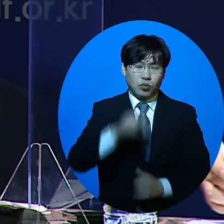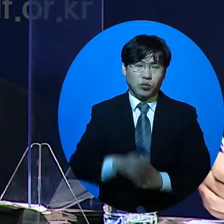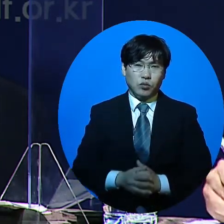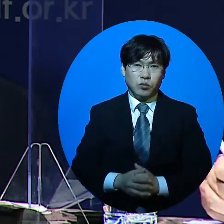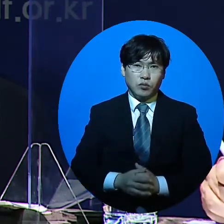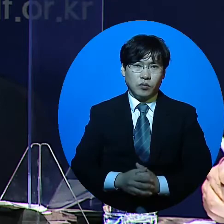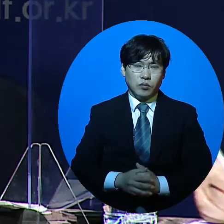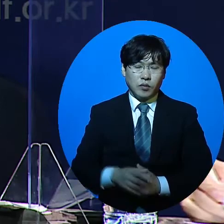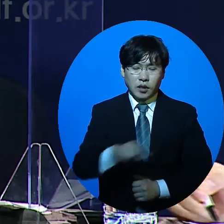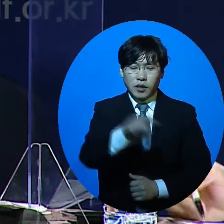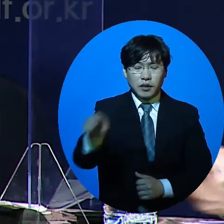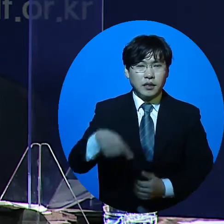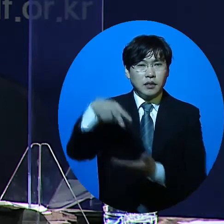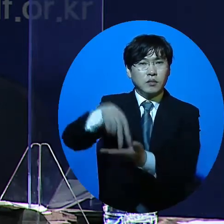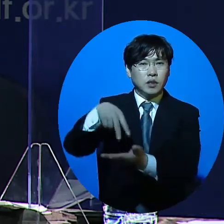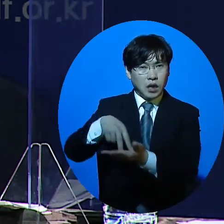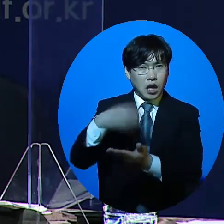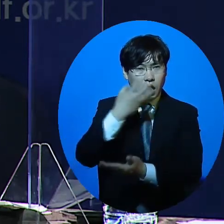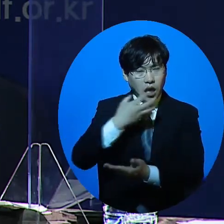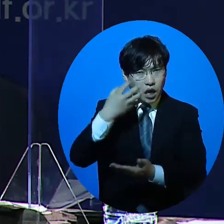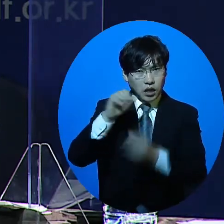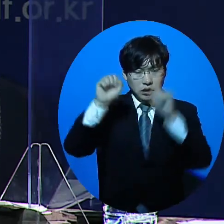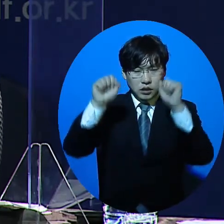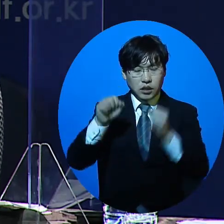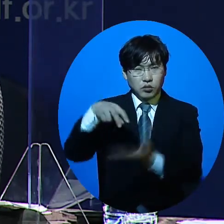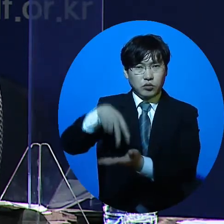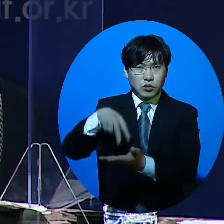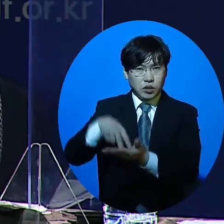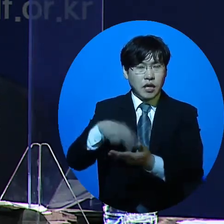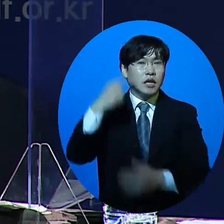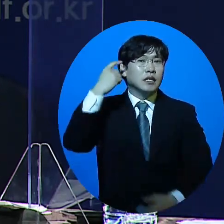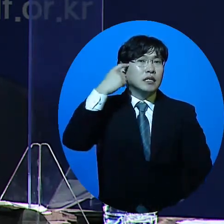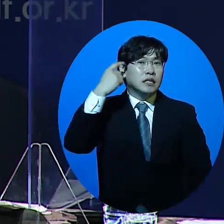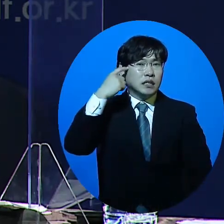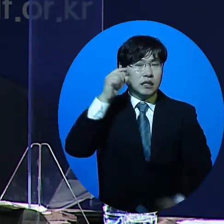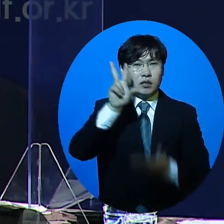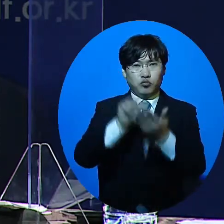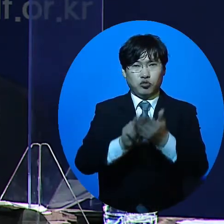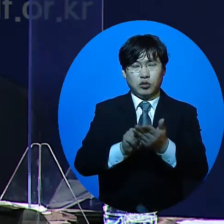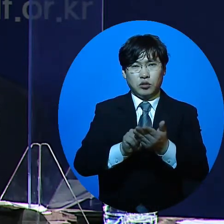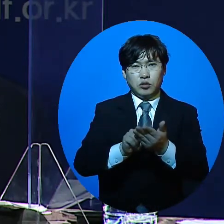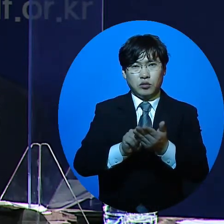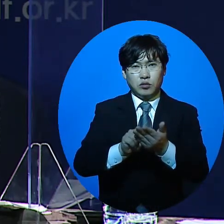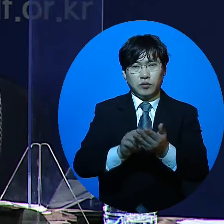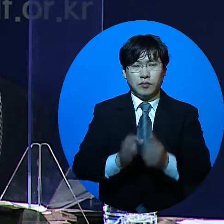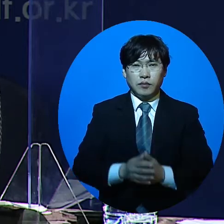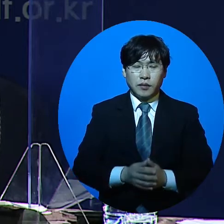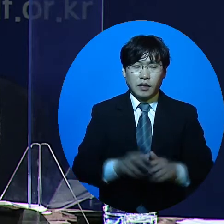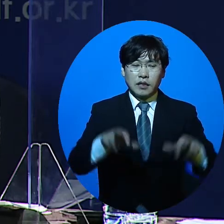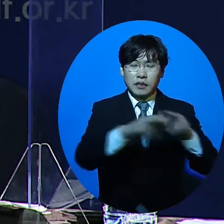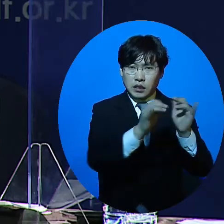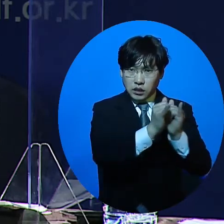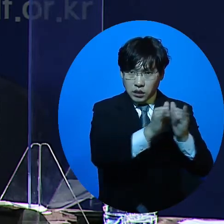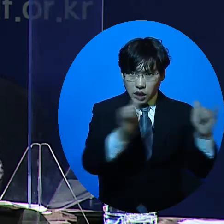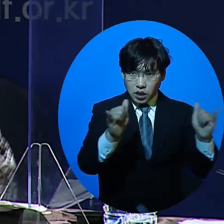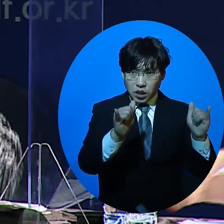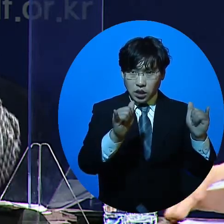많습니다. 근데 이제 그 부분이 바로 인식의 문제인데요.